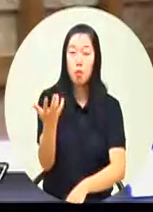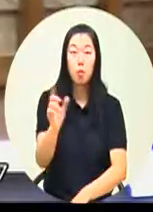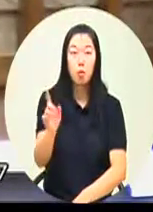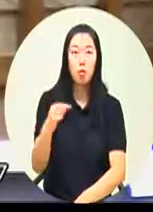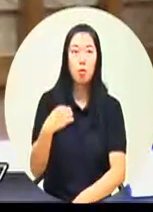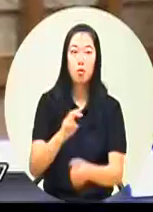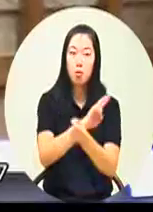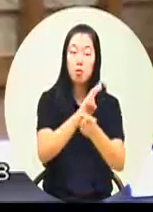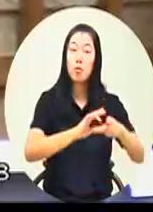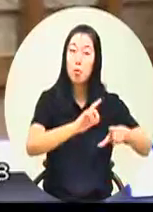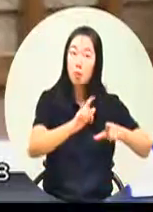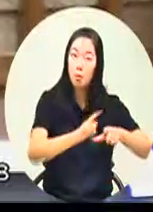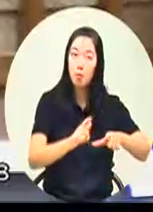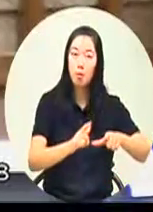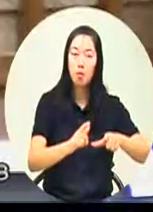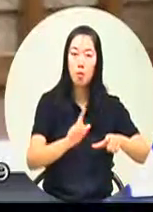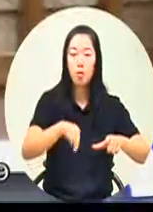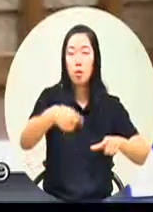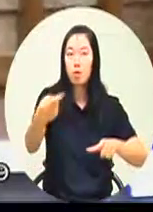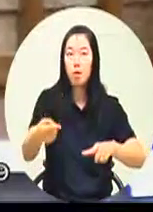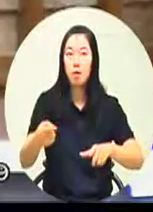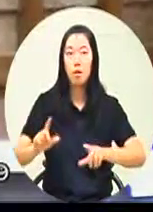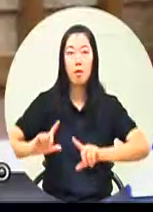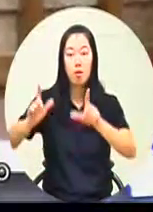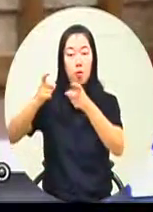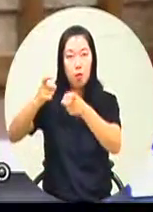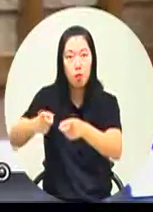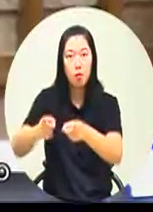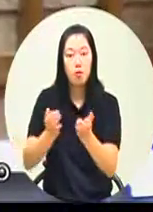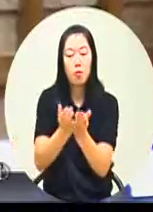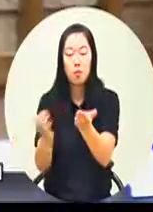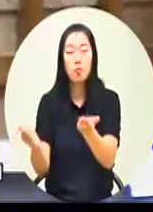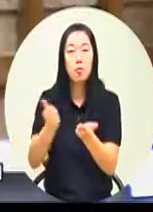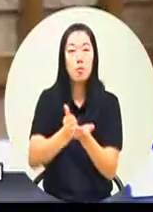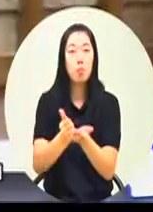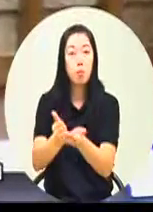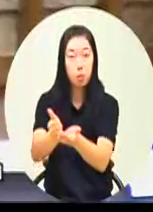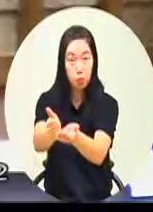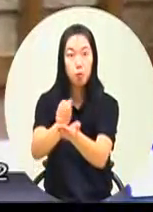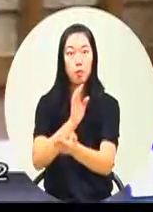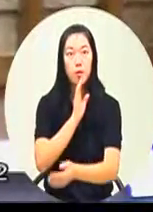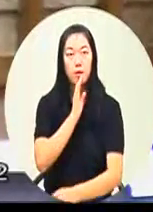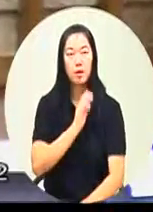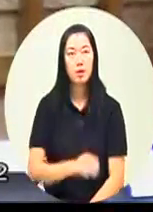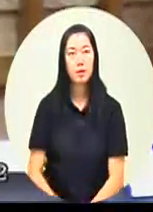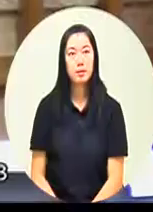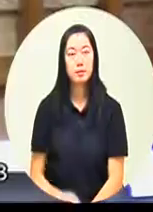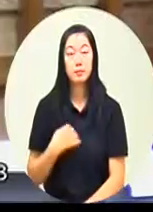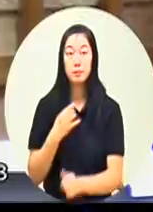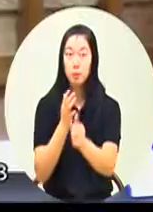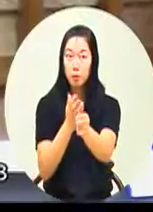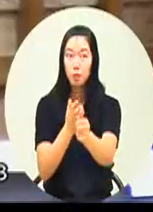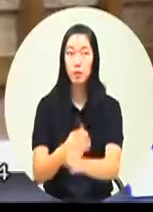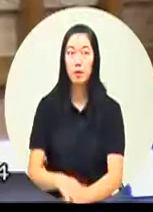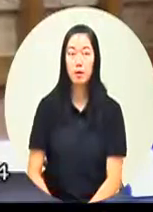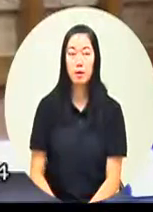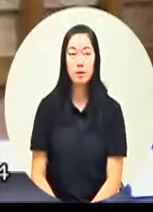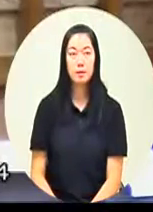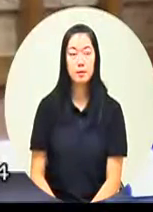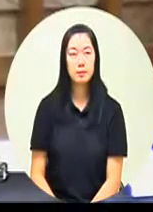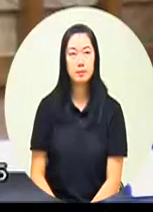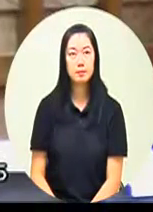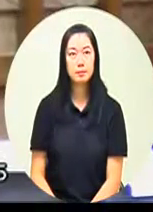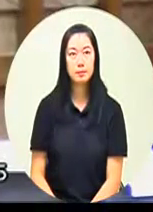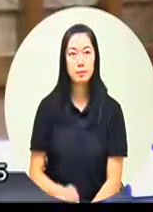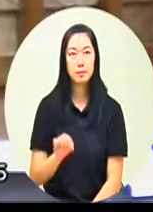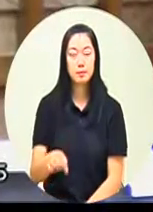林园，然后再到东港去搭乘这一个航线。那我请问一下我们局长哦，对于这